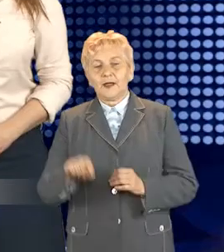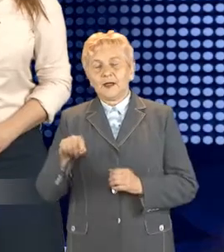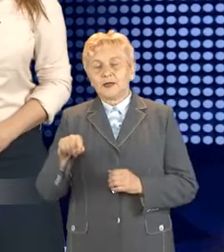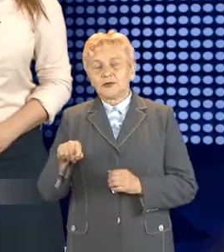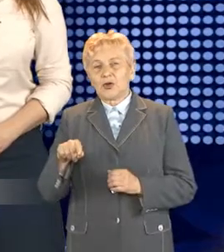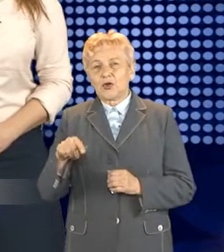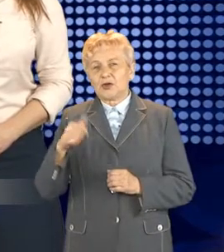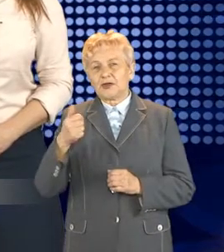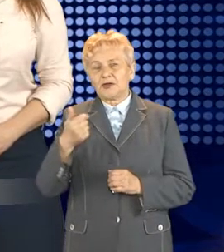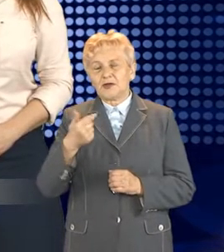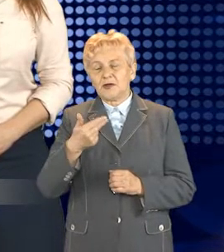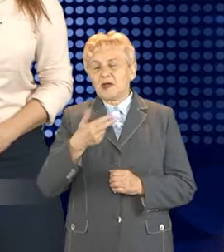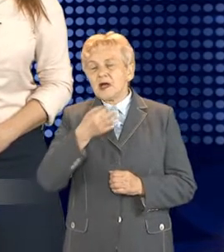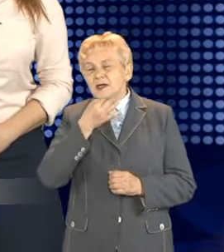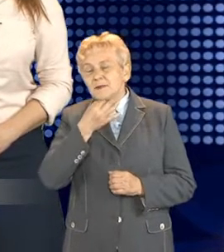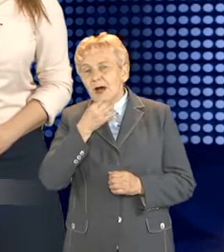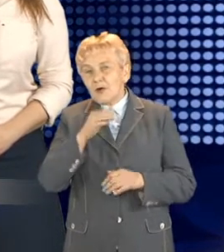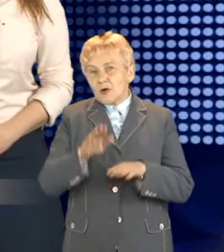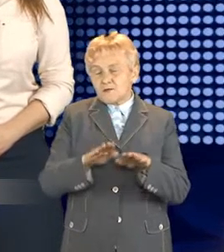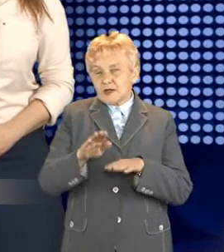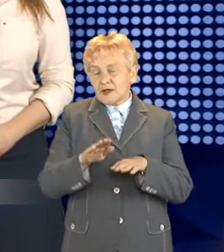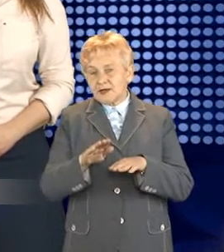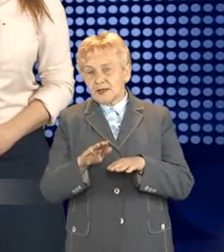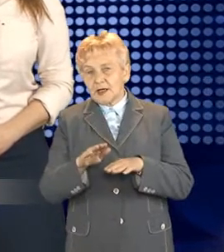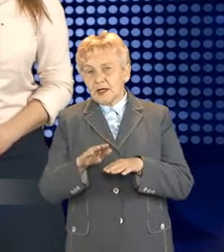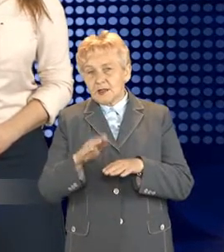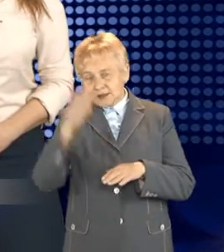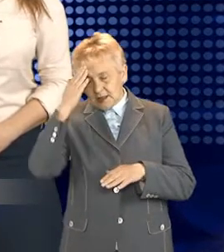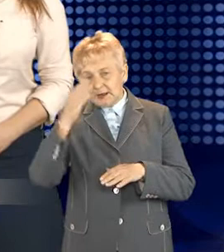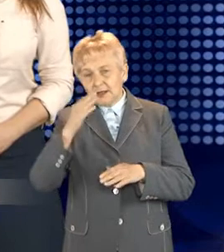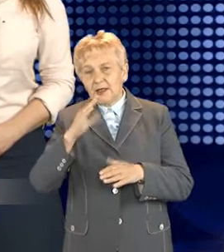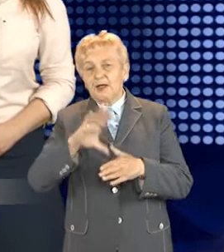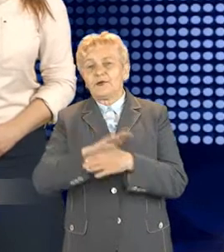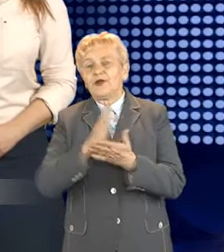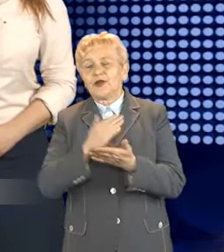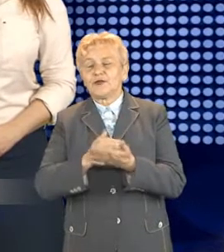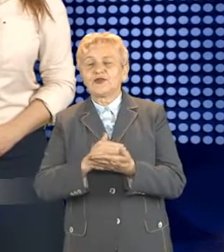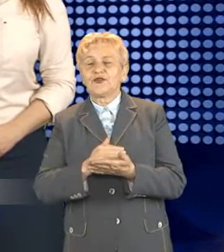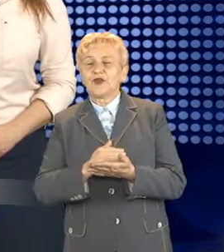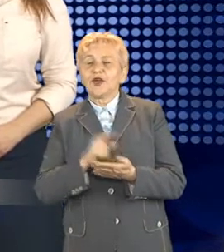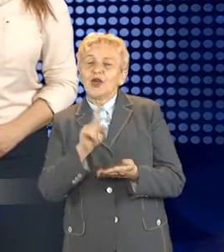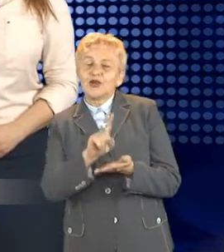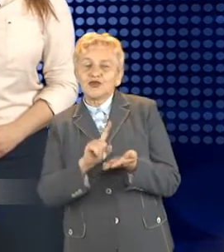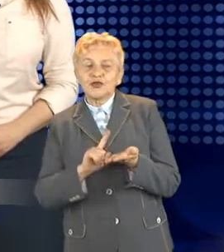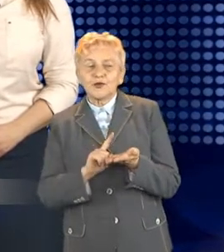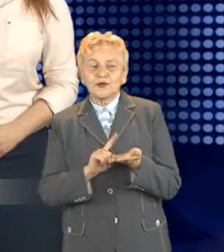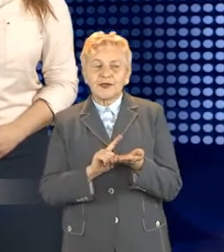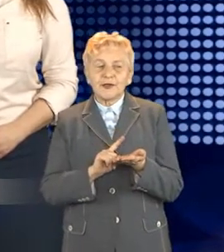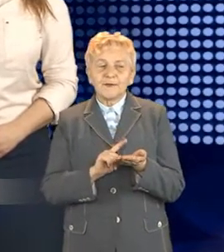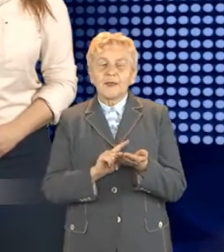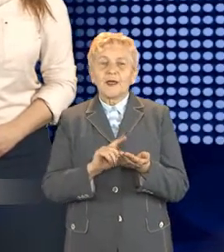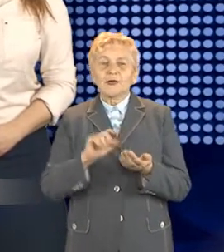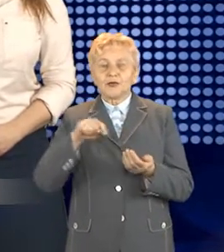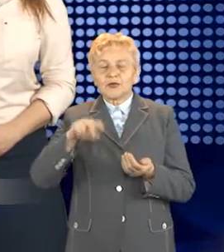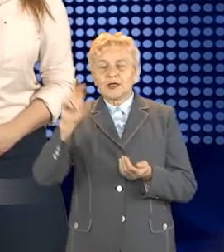To jedno z nielicznych tego rodzaju miejsc w województwie śląskim. Na pomoc mogą liczyć rodzice, u których dzieci